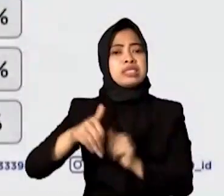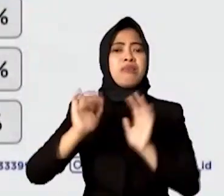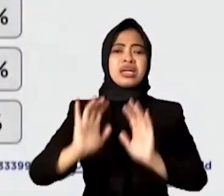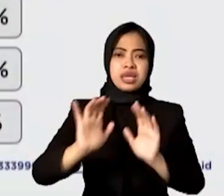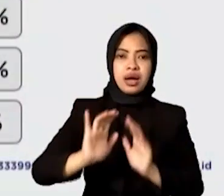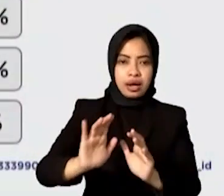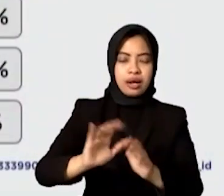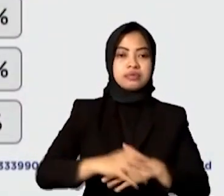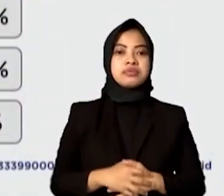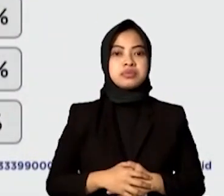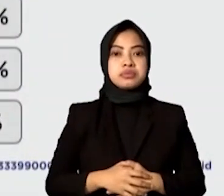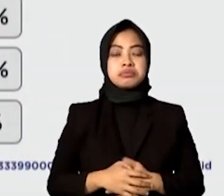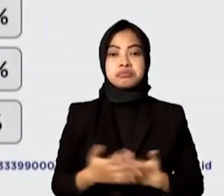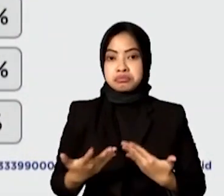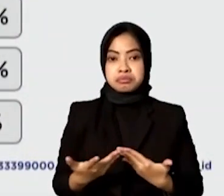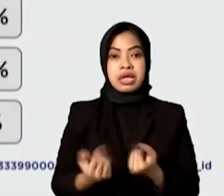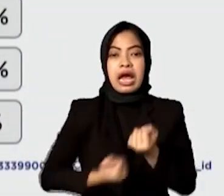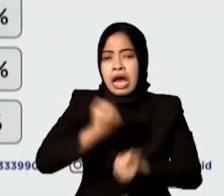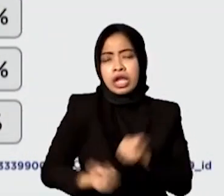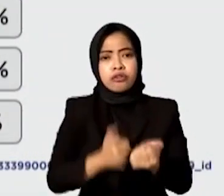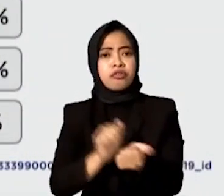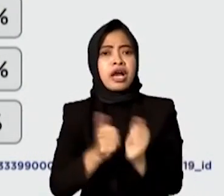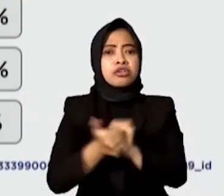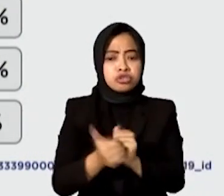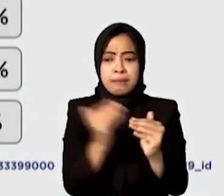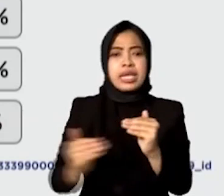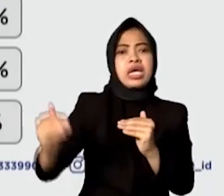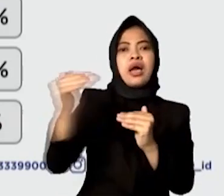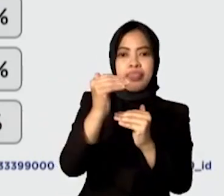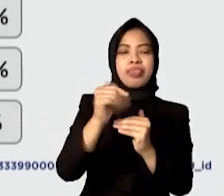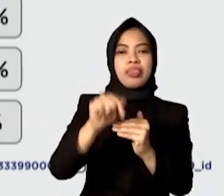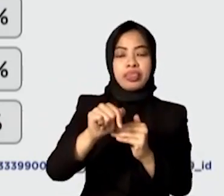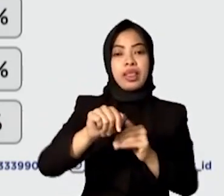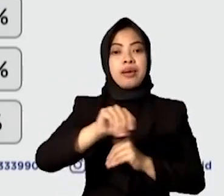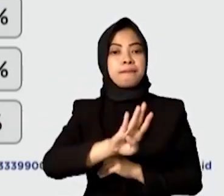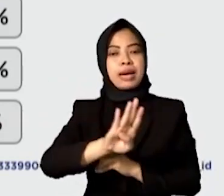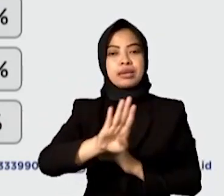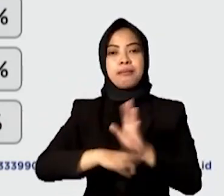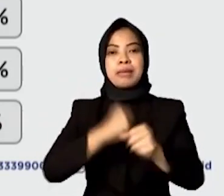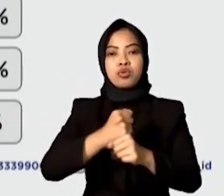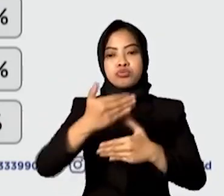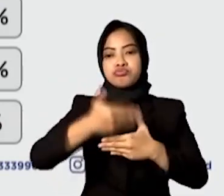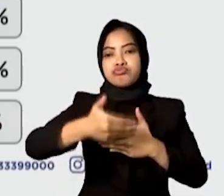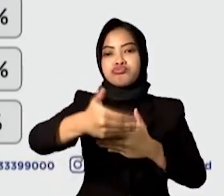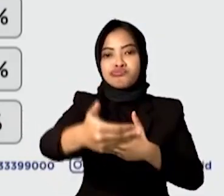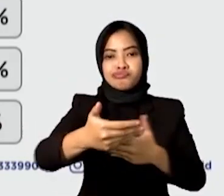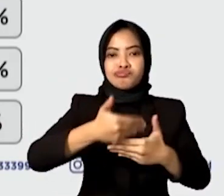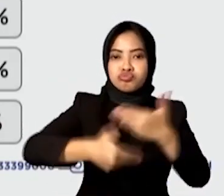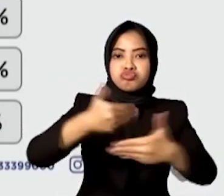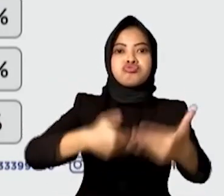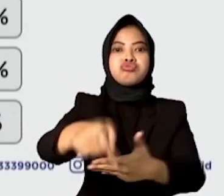ini artinya kasus aktif di Papua ini meningkat persentasenya selama empat minggu berturut-turut